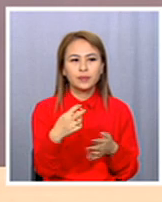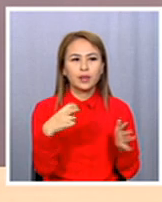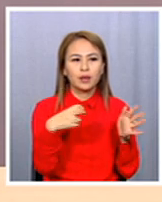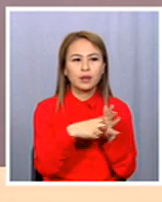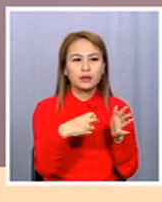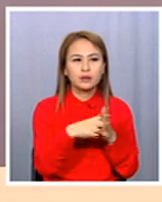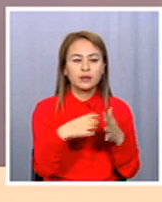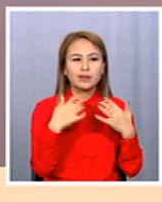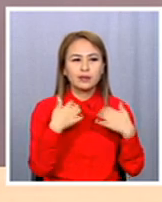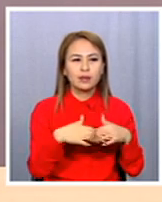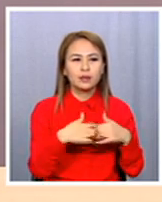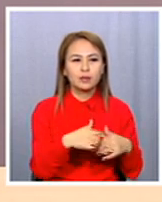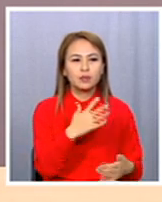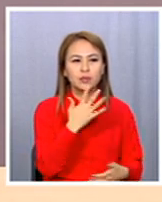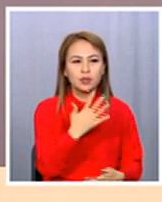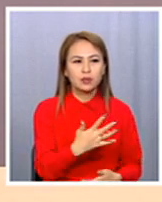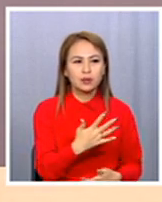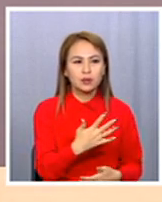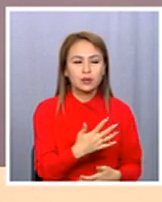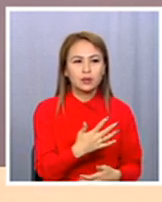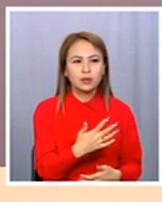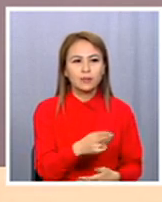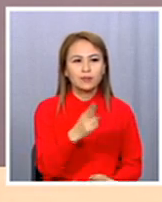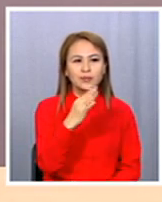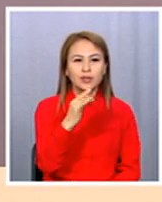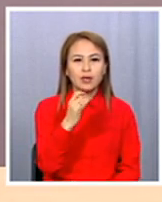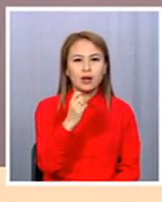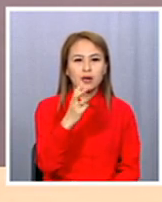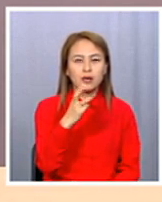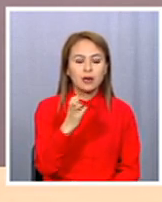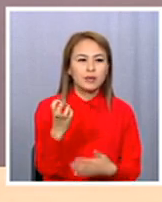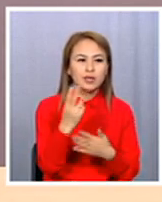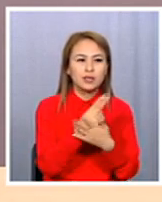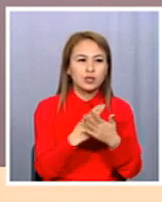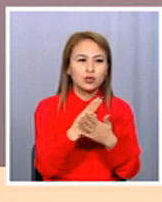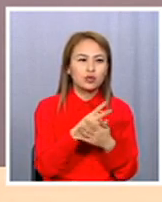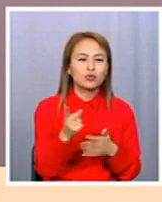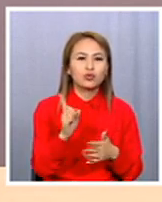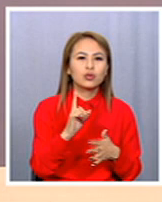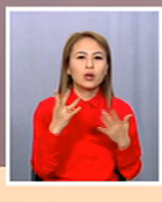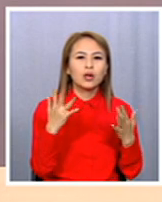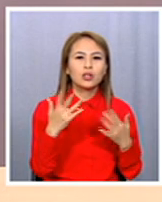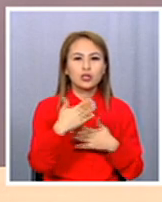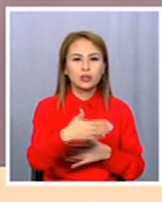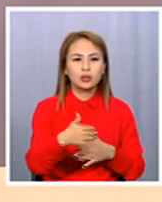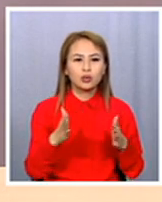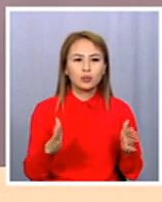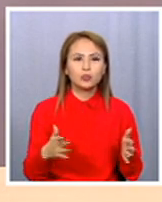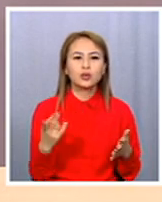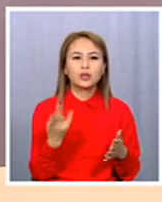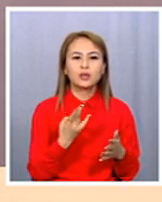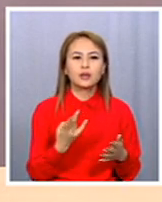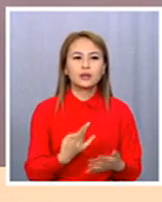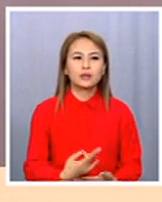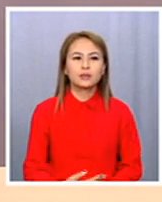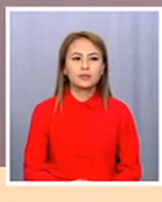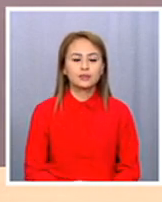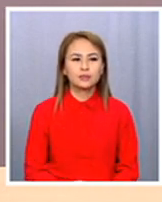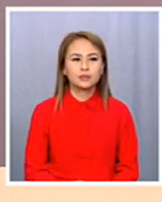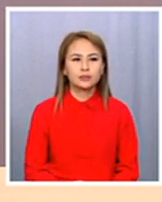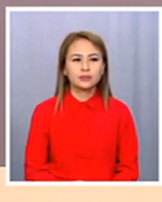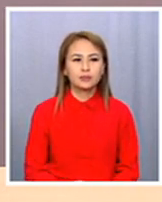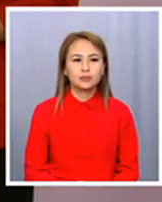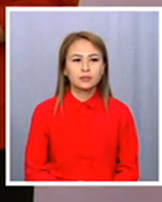саны 5 екен. Яғни диаграмма сызу үшін қанша тік төртбұрыш қолданамыз? Дұрыс айтасындар, 5